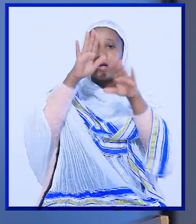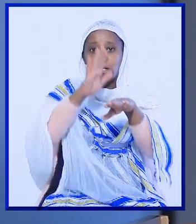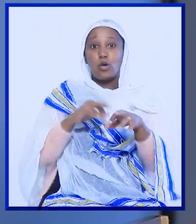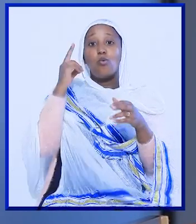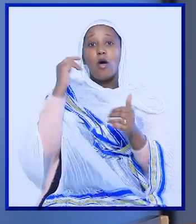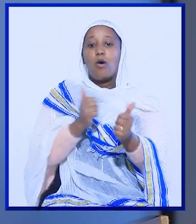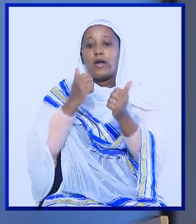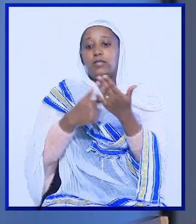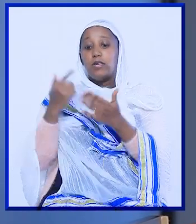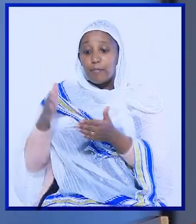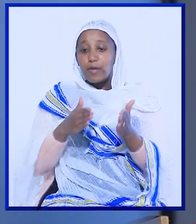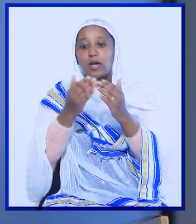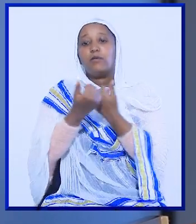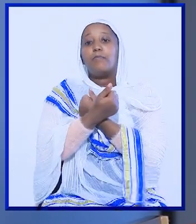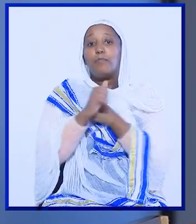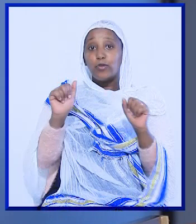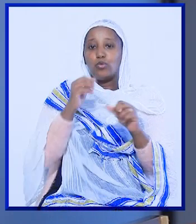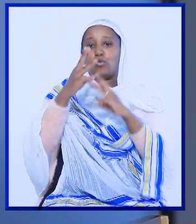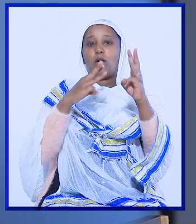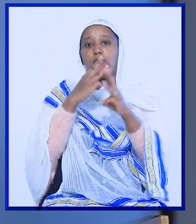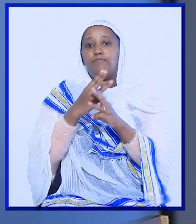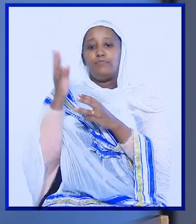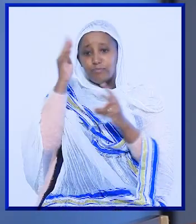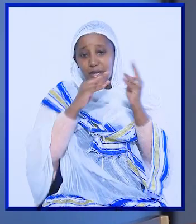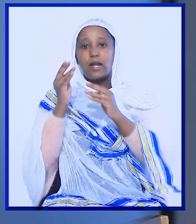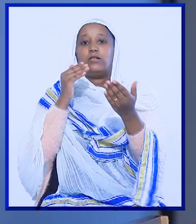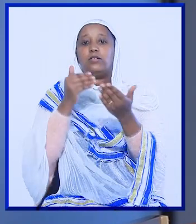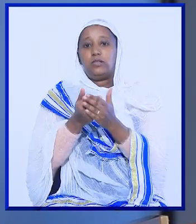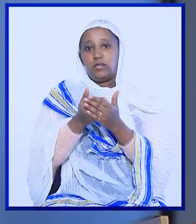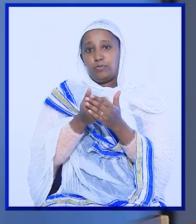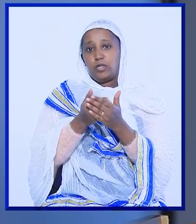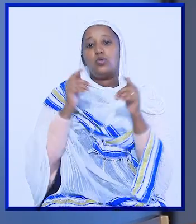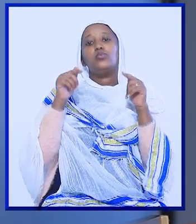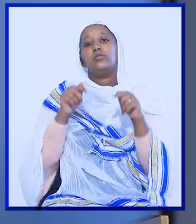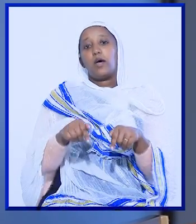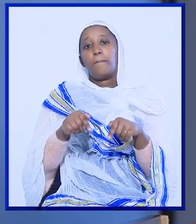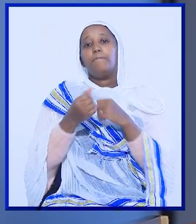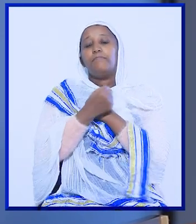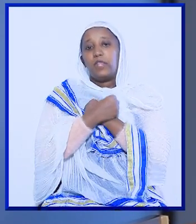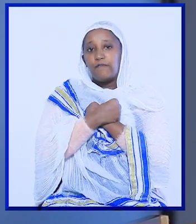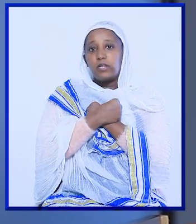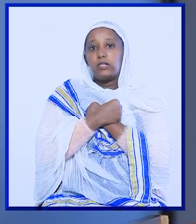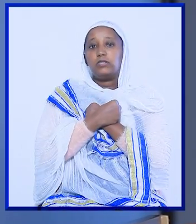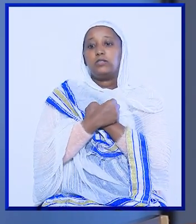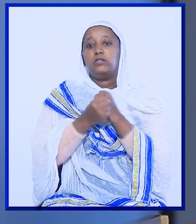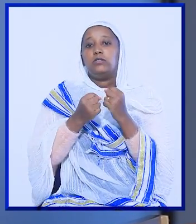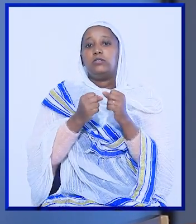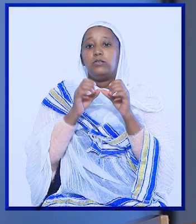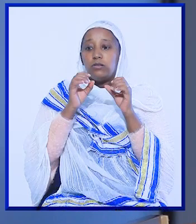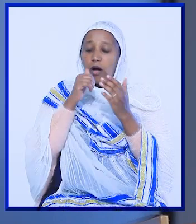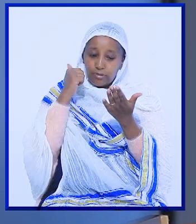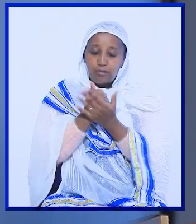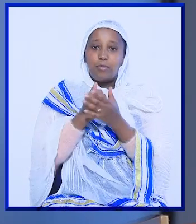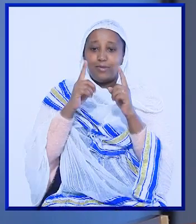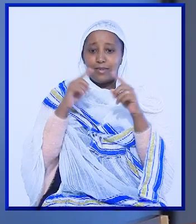ሰዎችን ከጨለማ ወደ ብርሃን የጠሩትን ሐዋርያትን ይህን መንገድ የማትወደው ዓለም እንዳሰቃየቻቸው መከራ እንዳደረሰችባቸው ዛሬም